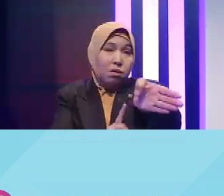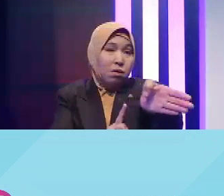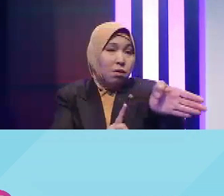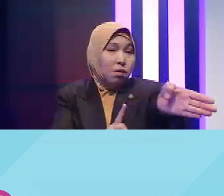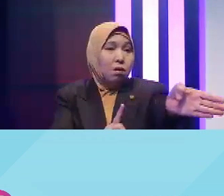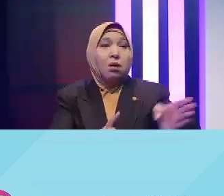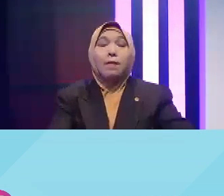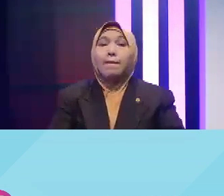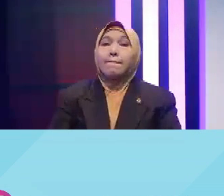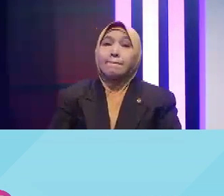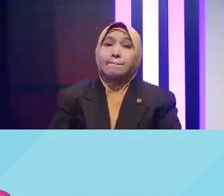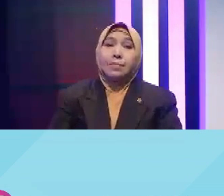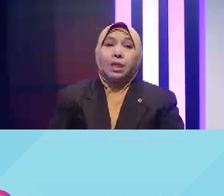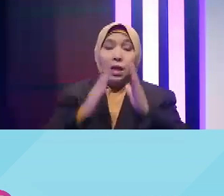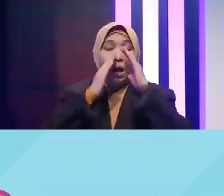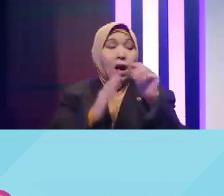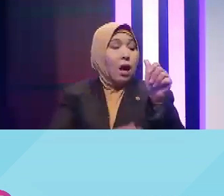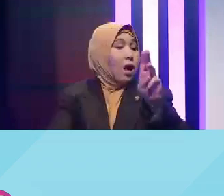الضالين